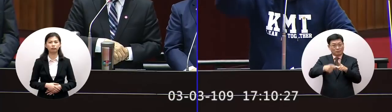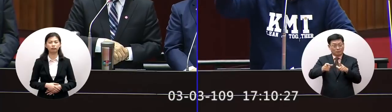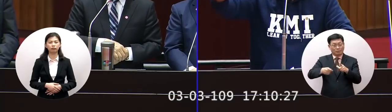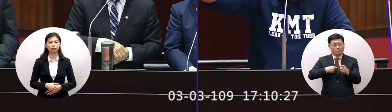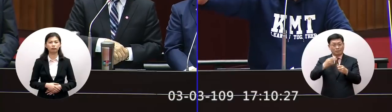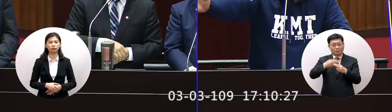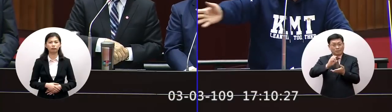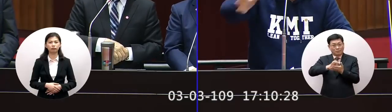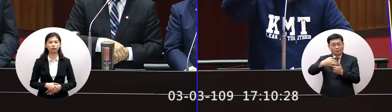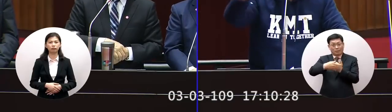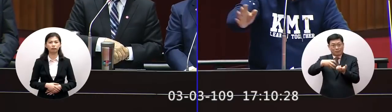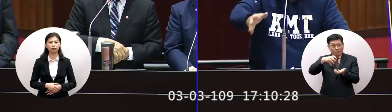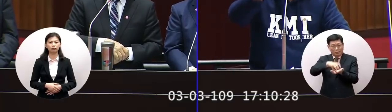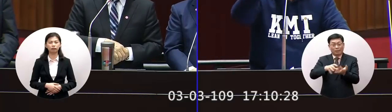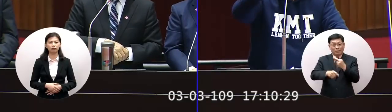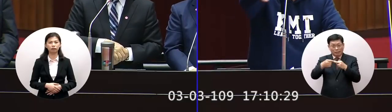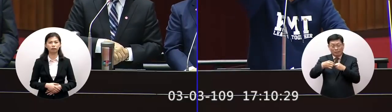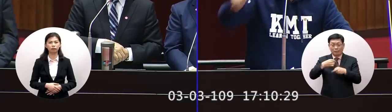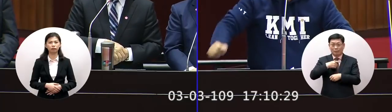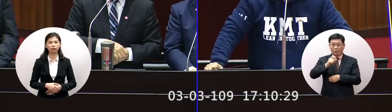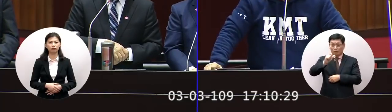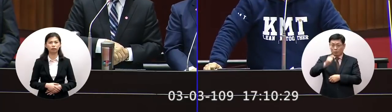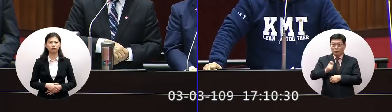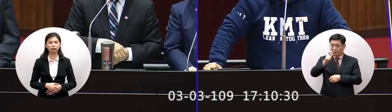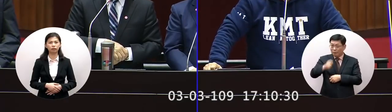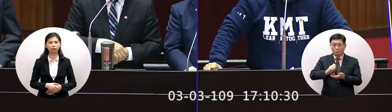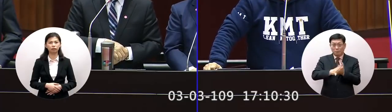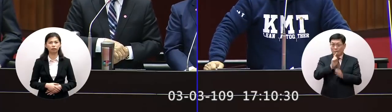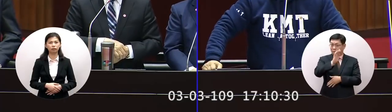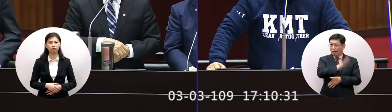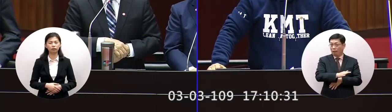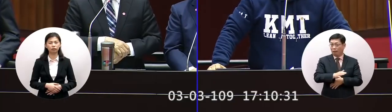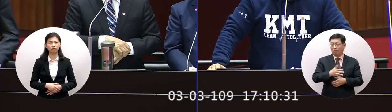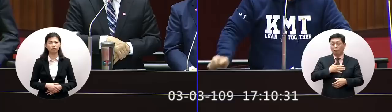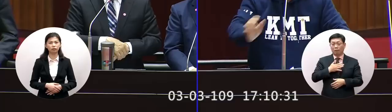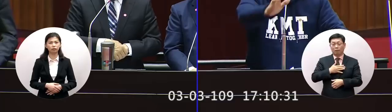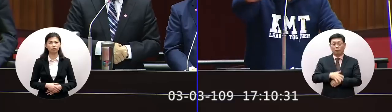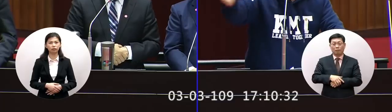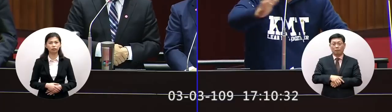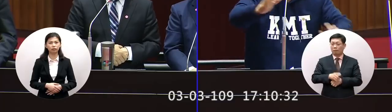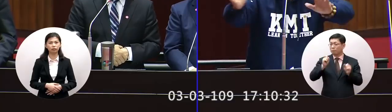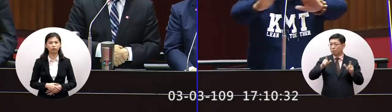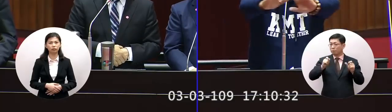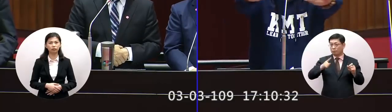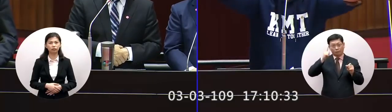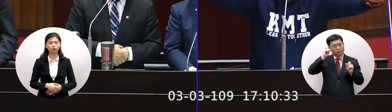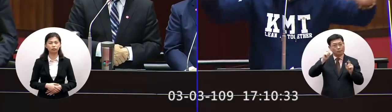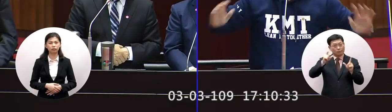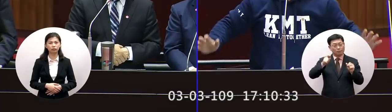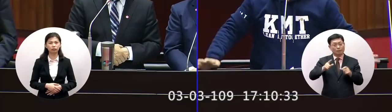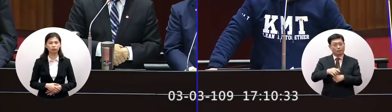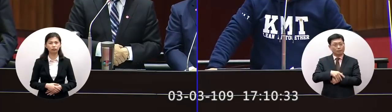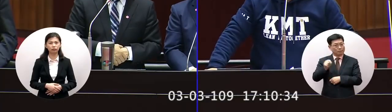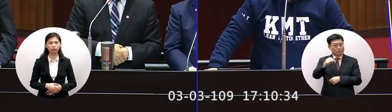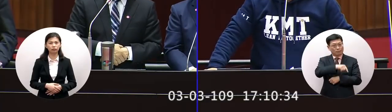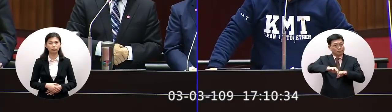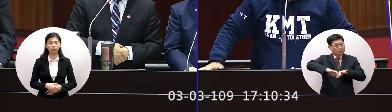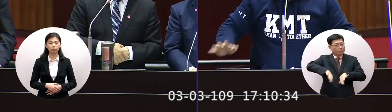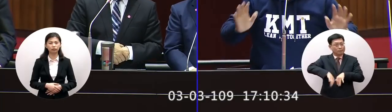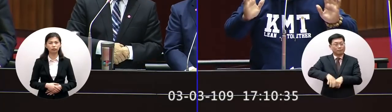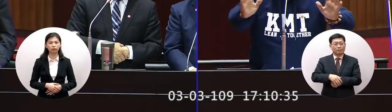金5亿10亿，剩下的钱变成你的小金库呢？你知无？那是无同款，截然不同的东西